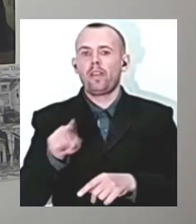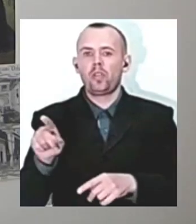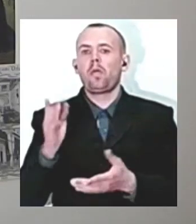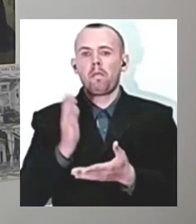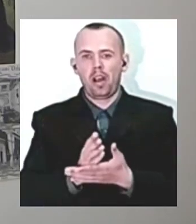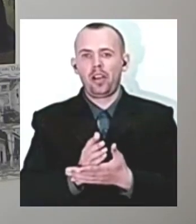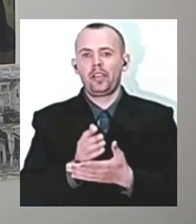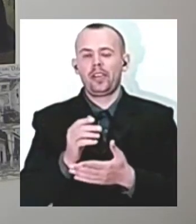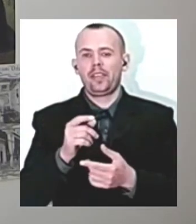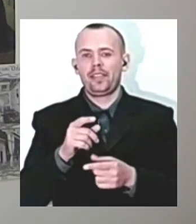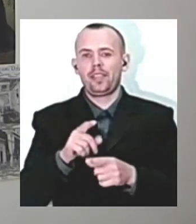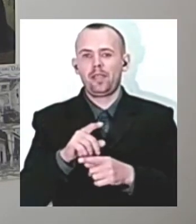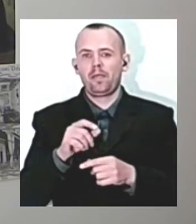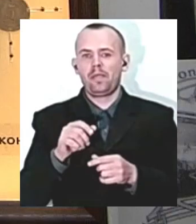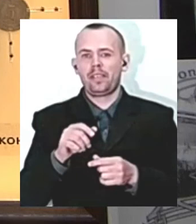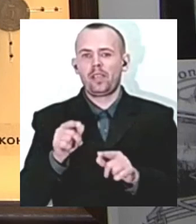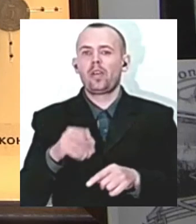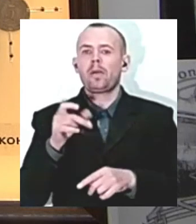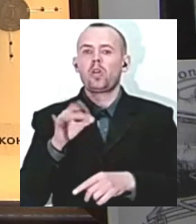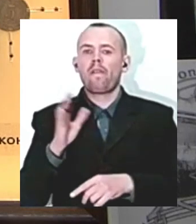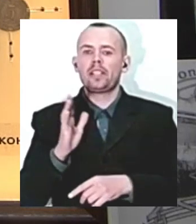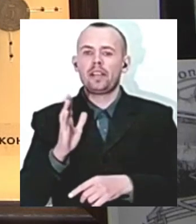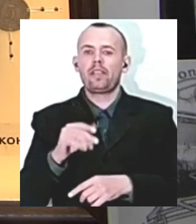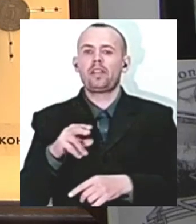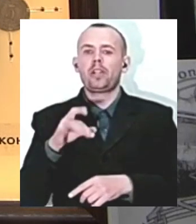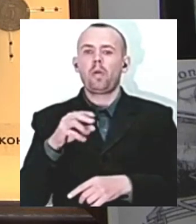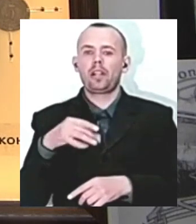цих умов. Дмитро Васильєв, Дмитро Бадера. Новини на Суспільному. Одеса.